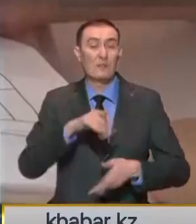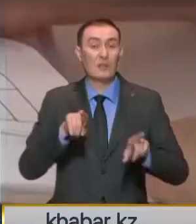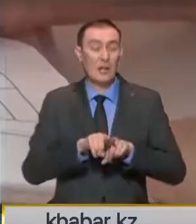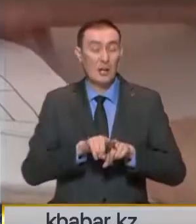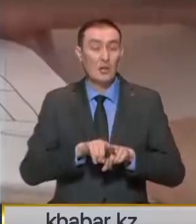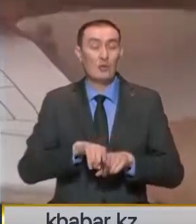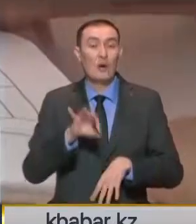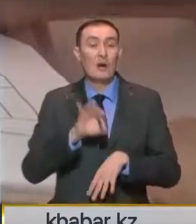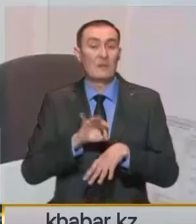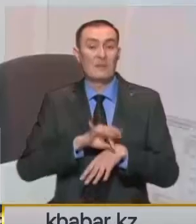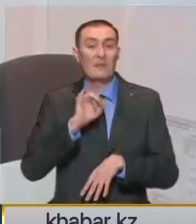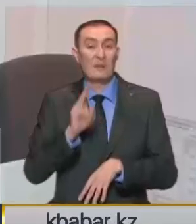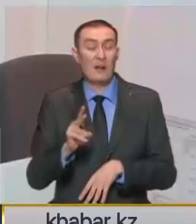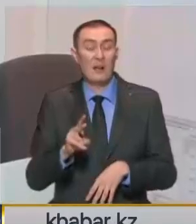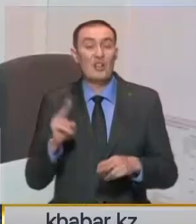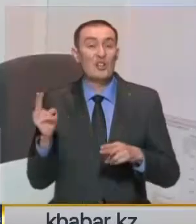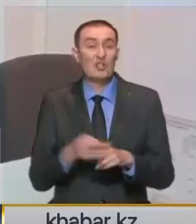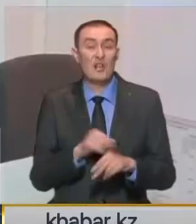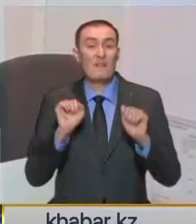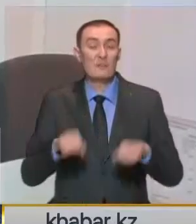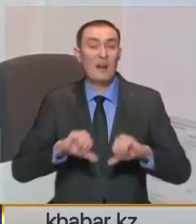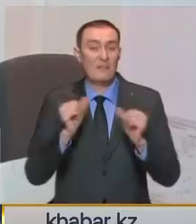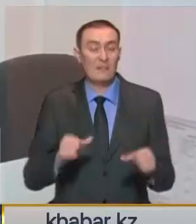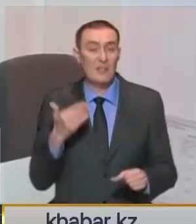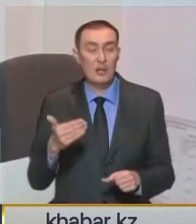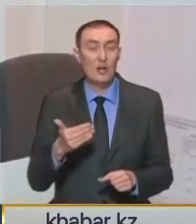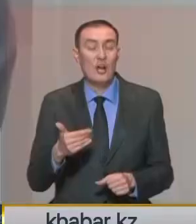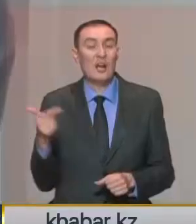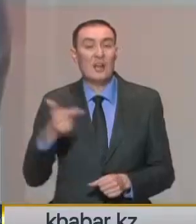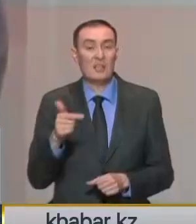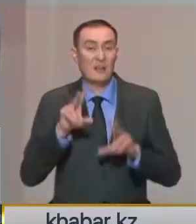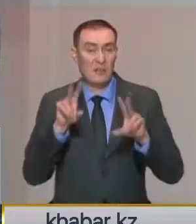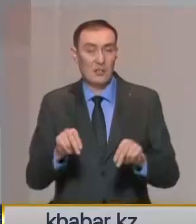образом, онкобольных лишили возможности оформить гарантированные соцвыплаты.